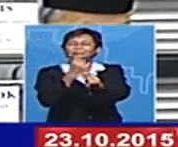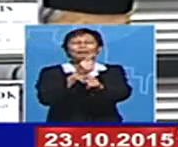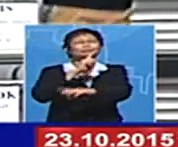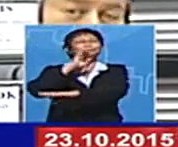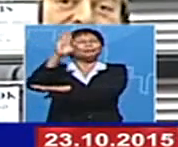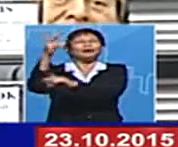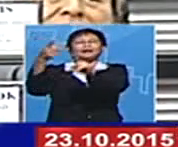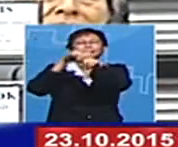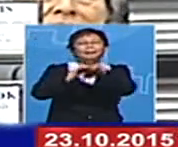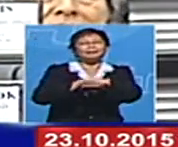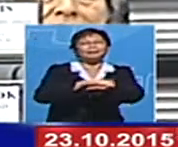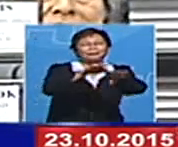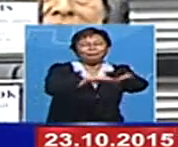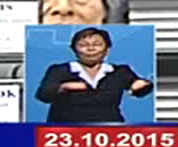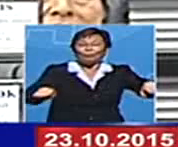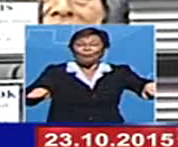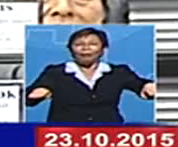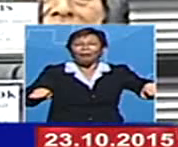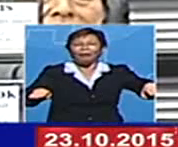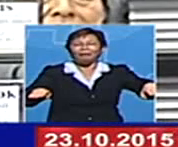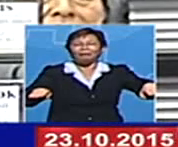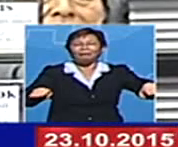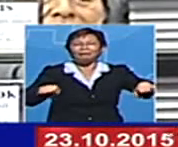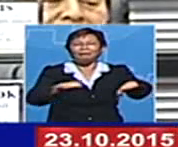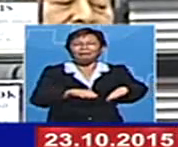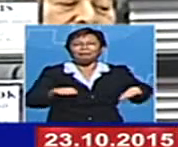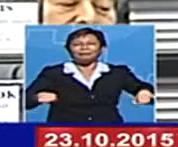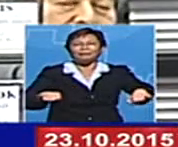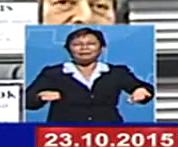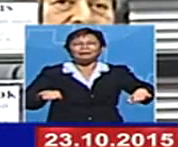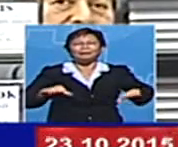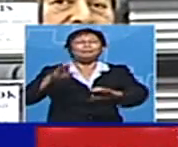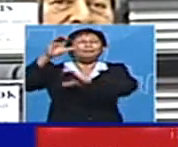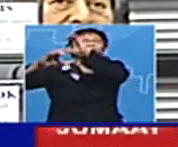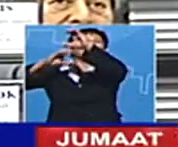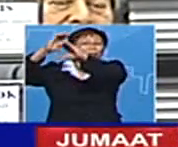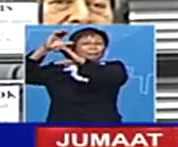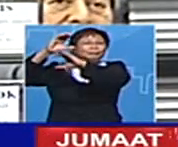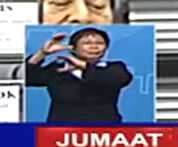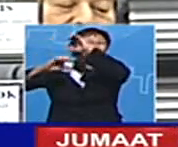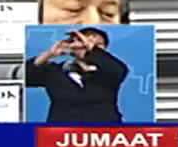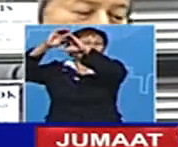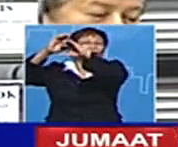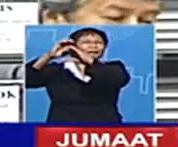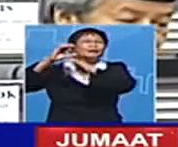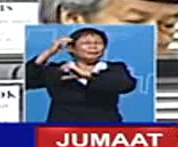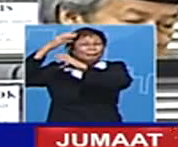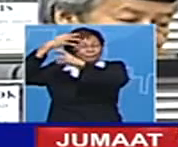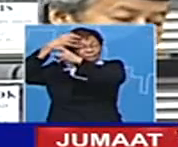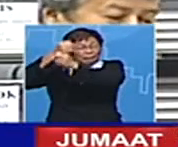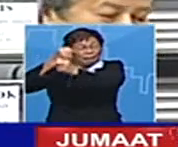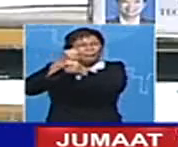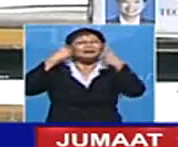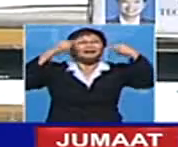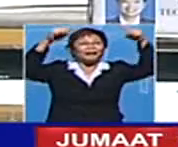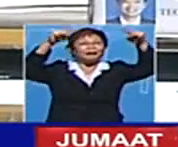kepada hamba-hambanya yang berislah dan beriltizam bahawa kejayaan pasti